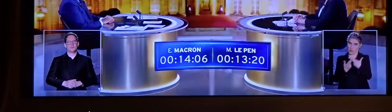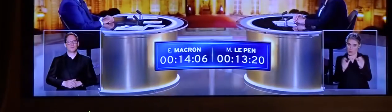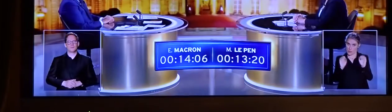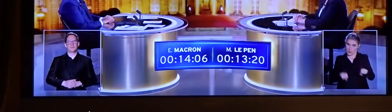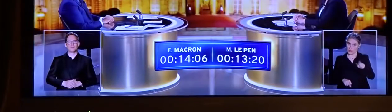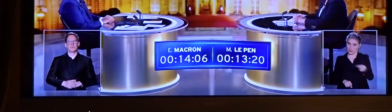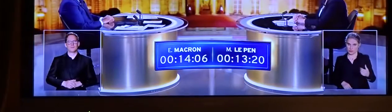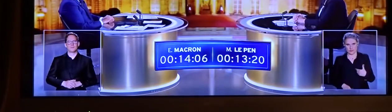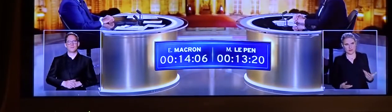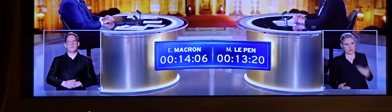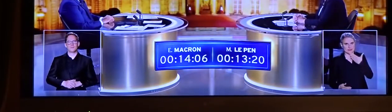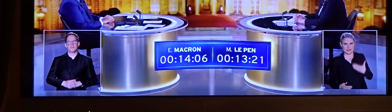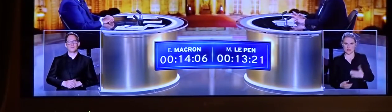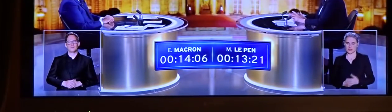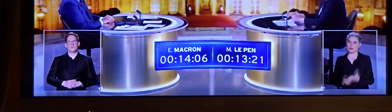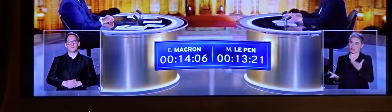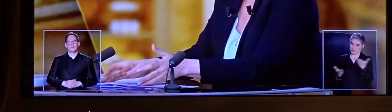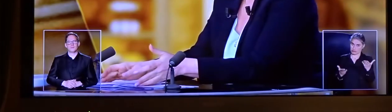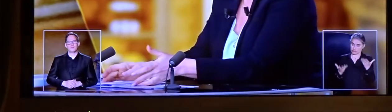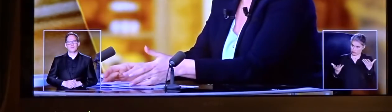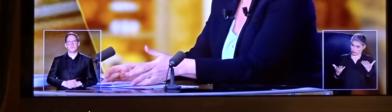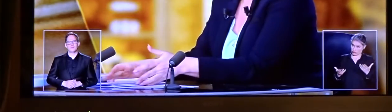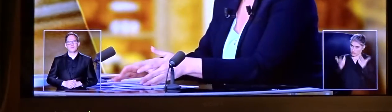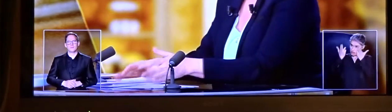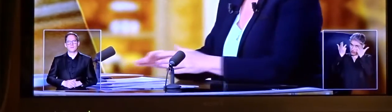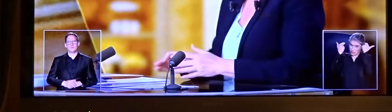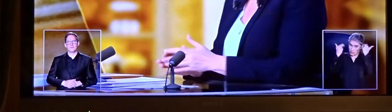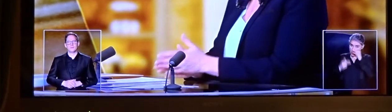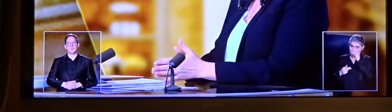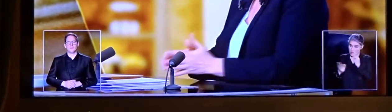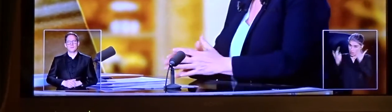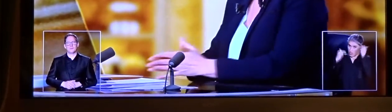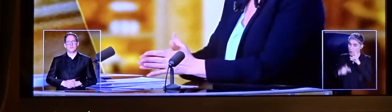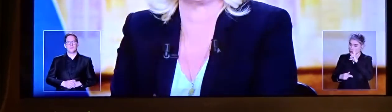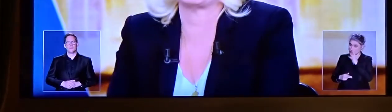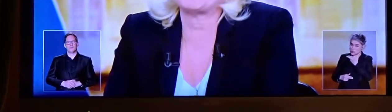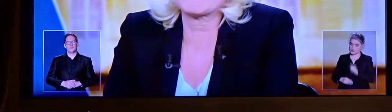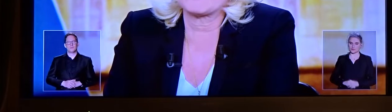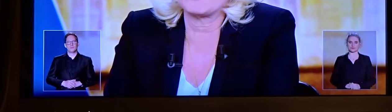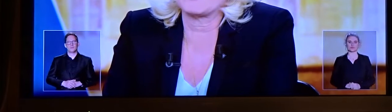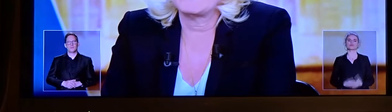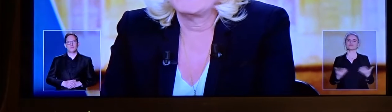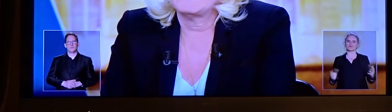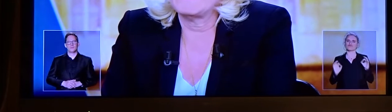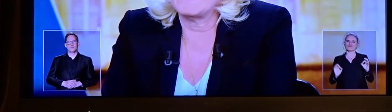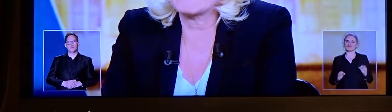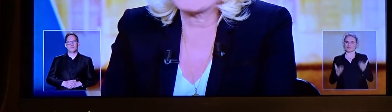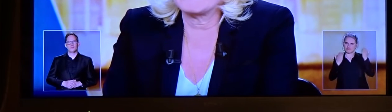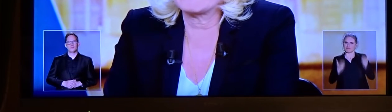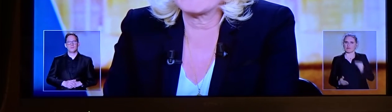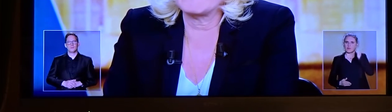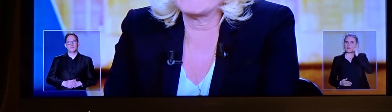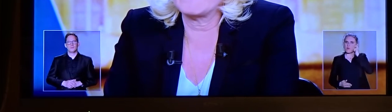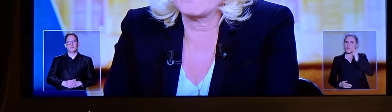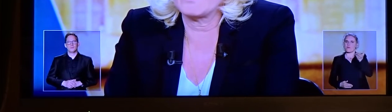ce que vient de dire Emmanuel Macron. Vous dépendez du pouvoir russe, vous dépendez de la Russie. D'ailleurs, Emmanuel Macron, parce qu'il a